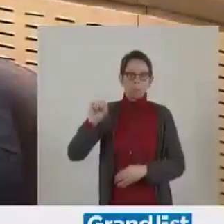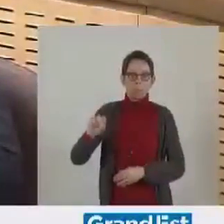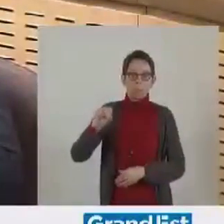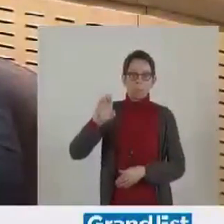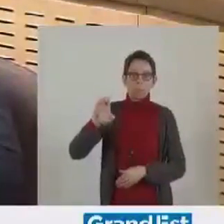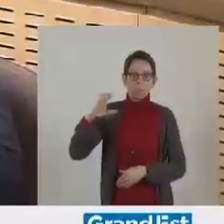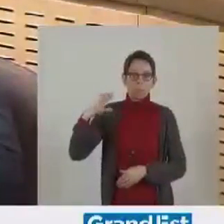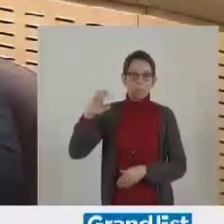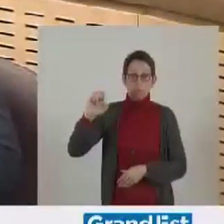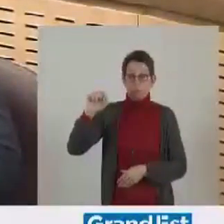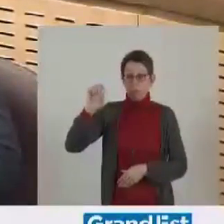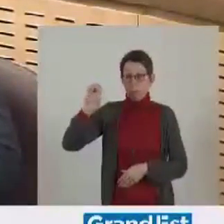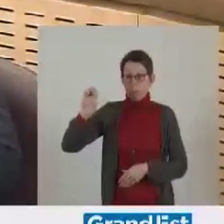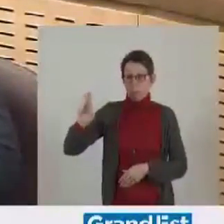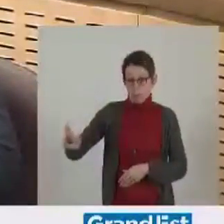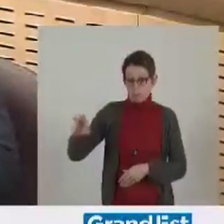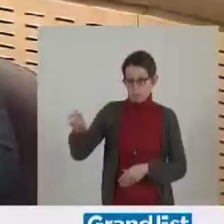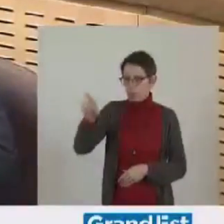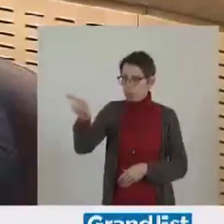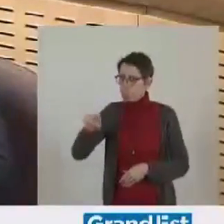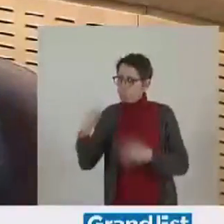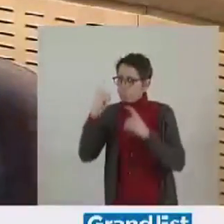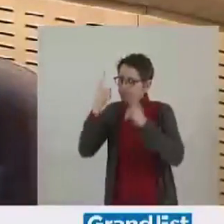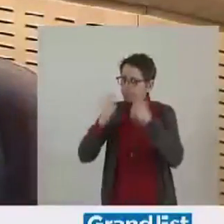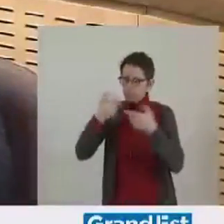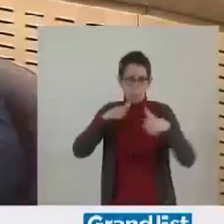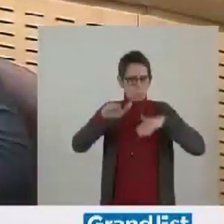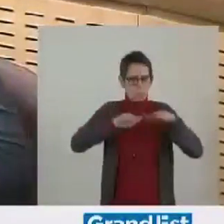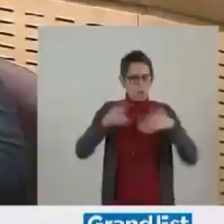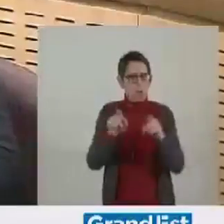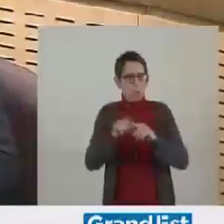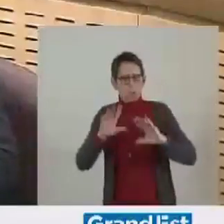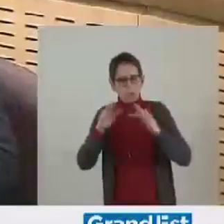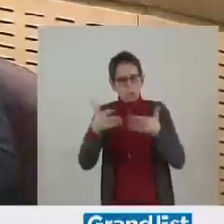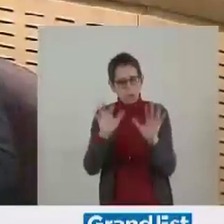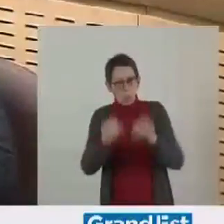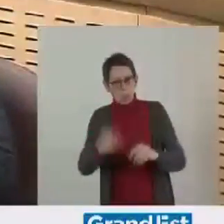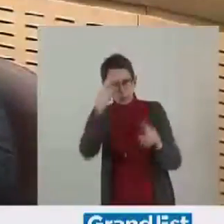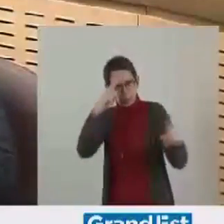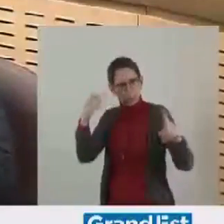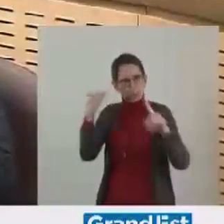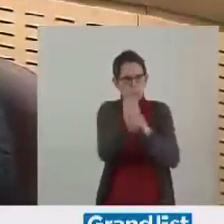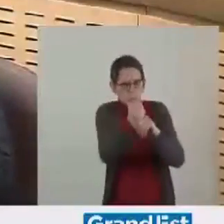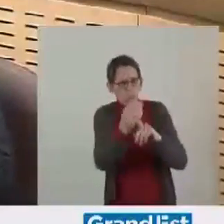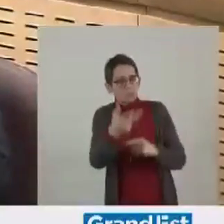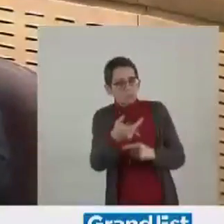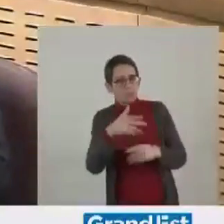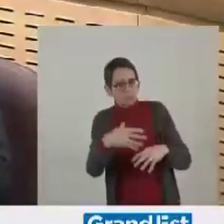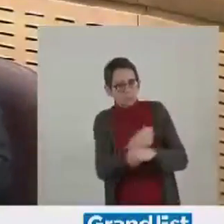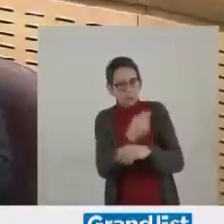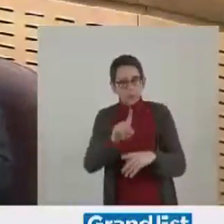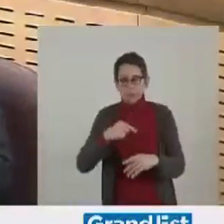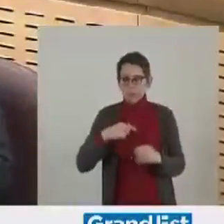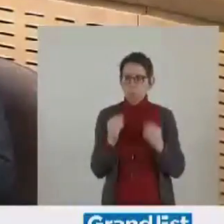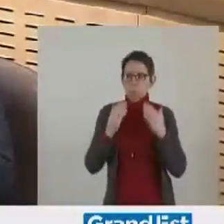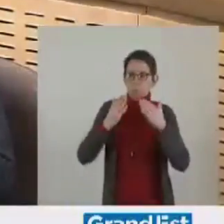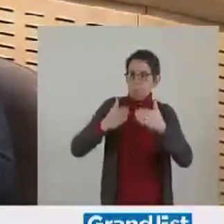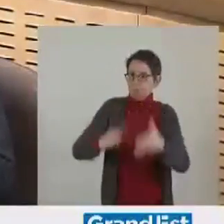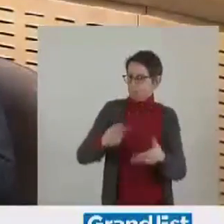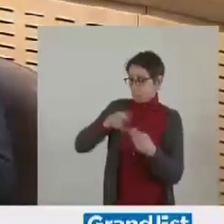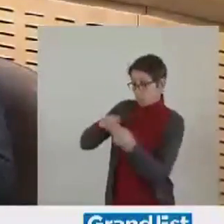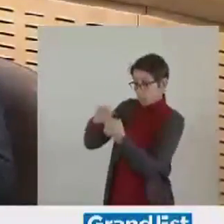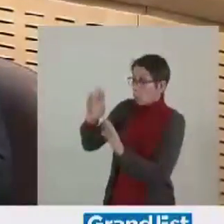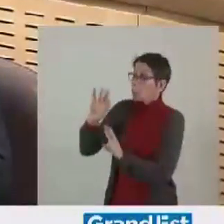sont récemment interrogés sur les moyens, sur notre capacité à être à la hauteur de ces enjeux. Je profite de l'occasion qui m'est offerte pour leur répondre